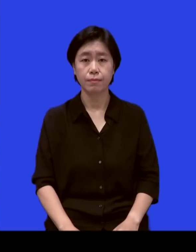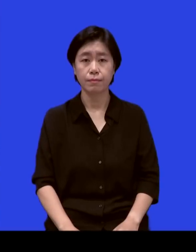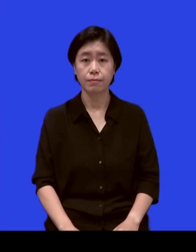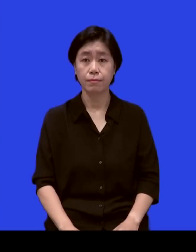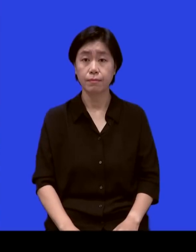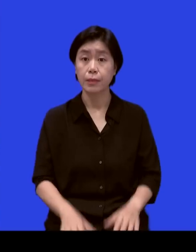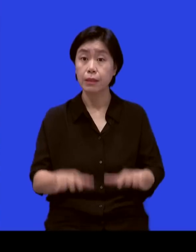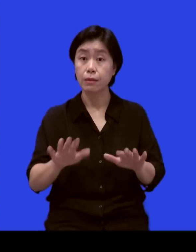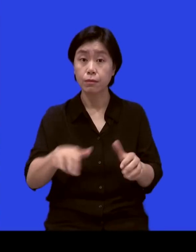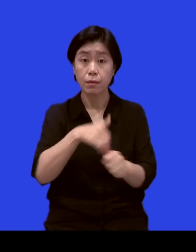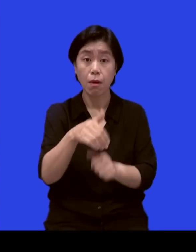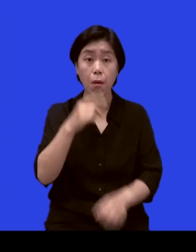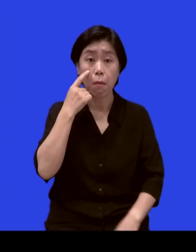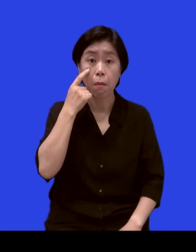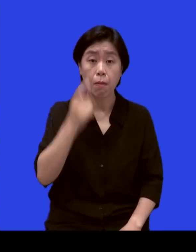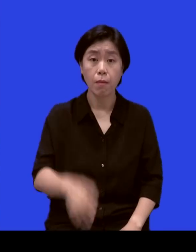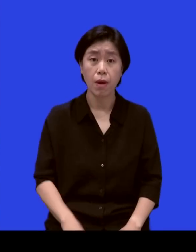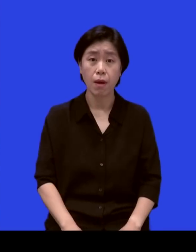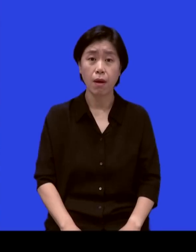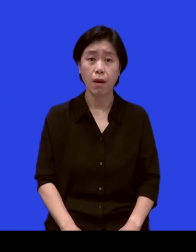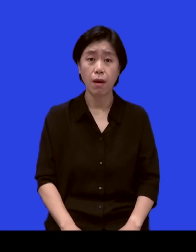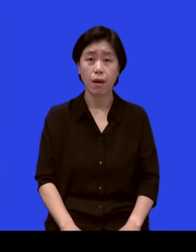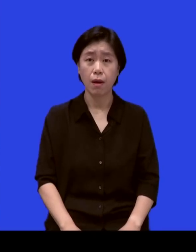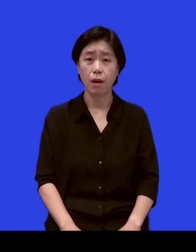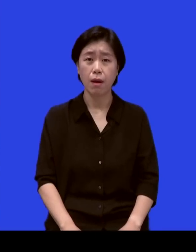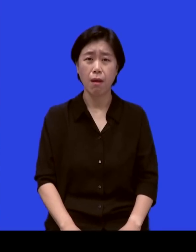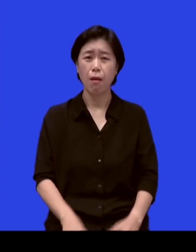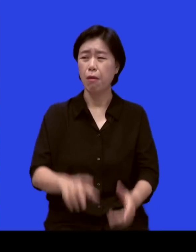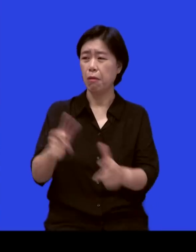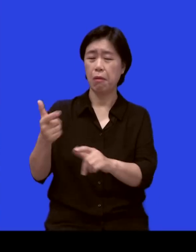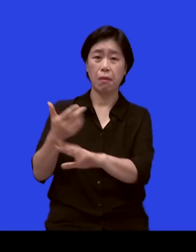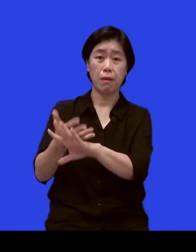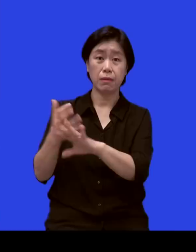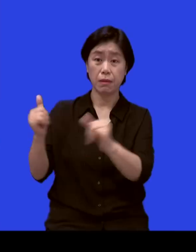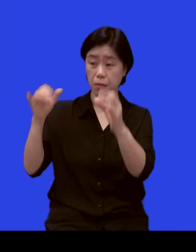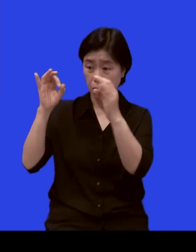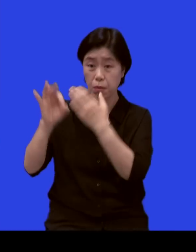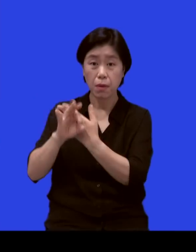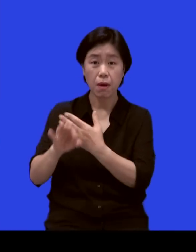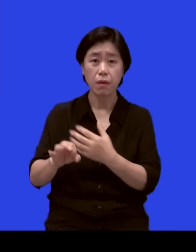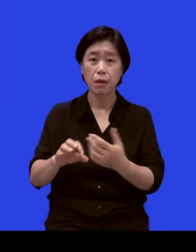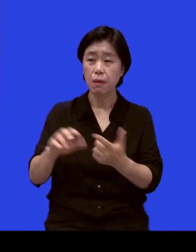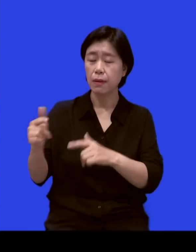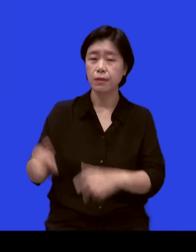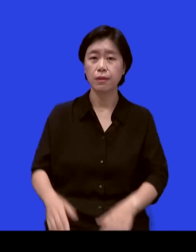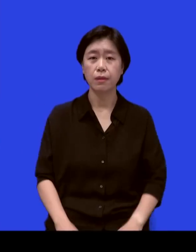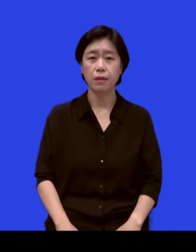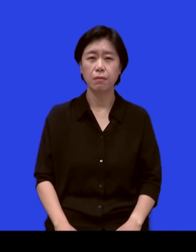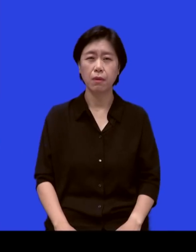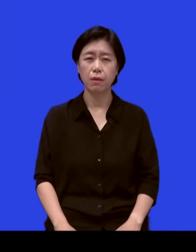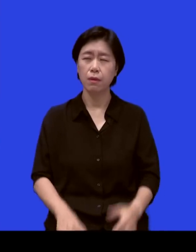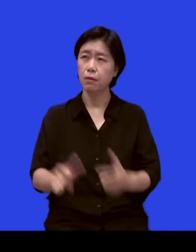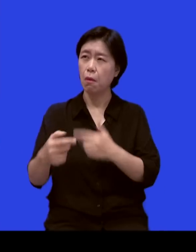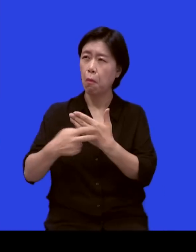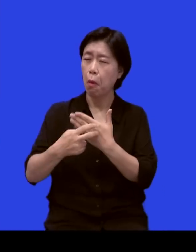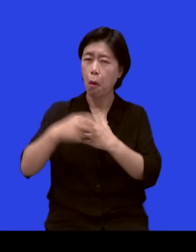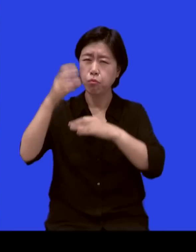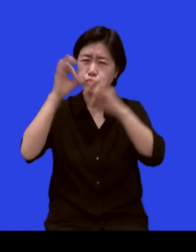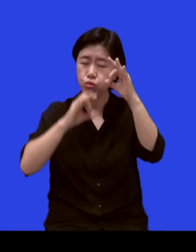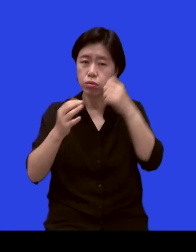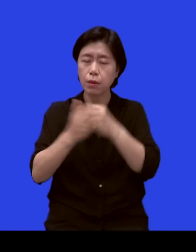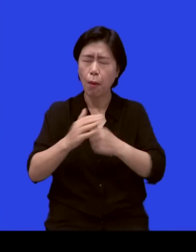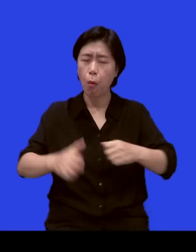병원 1층에서 뭐 휘발유로 불 내고 뭐 그런 사람 많대요. 얘기 들어보니까. 예. 근데